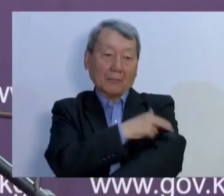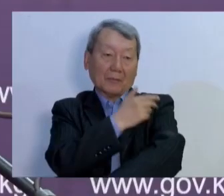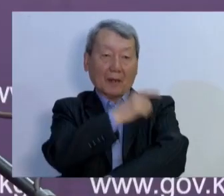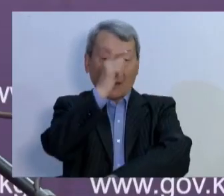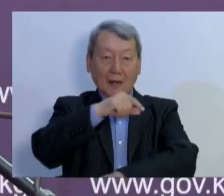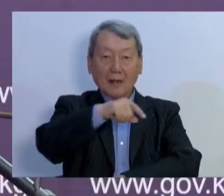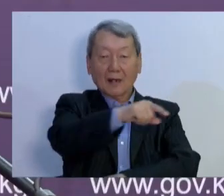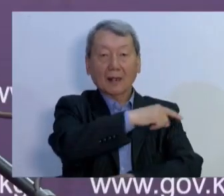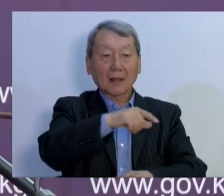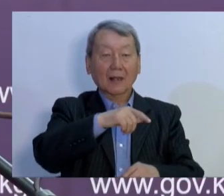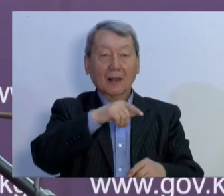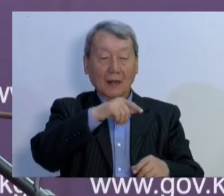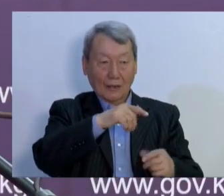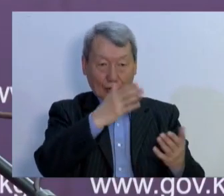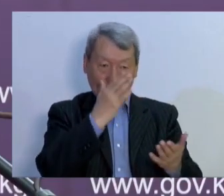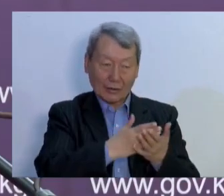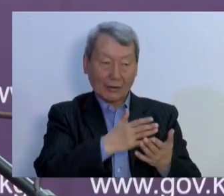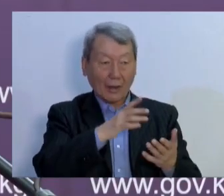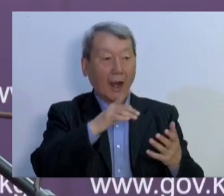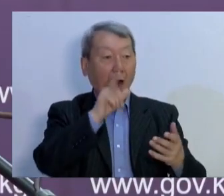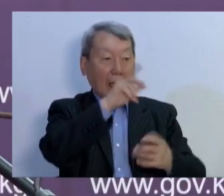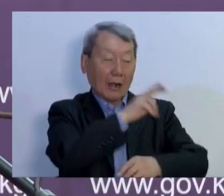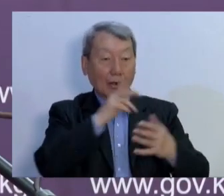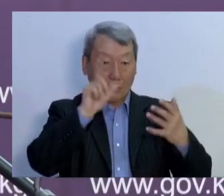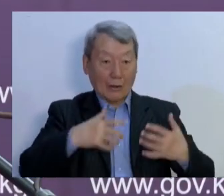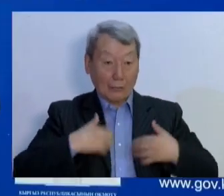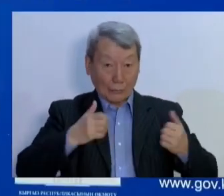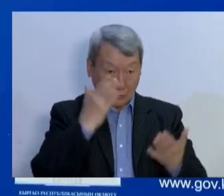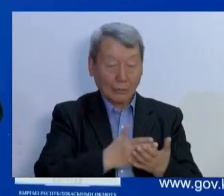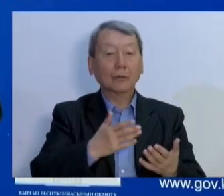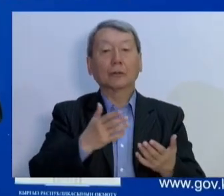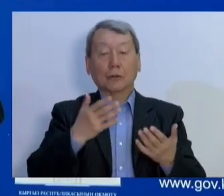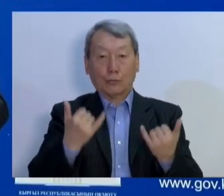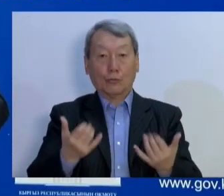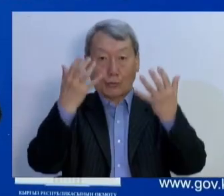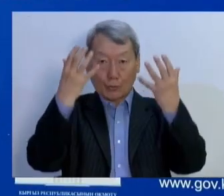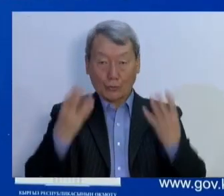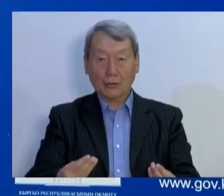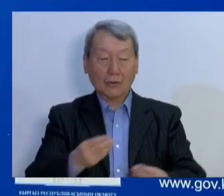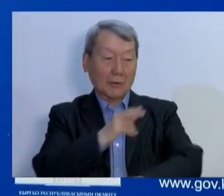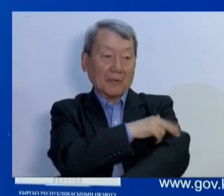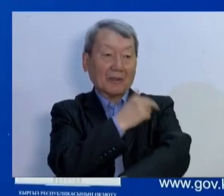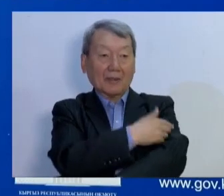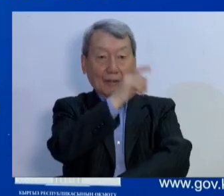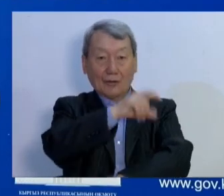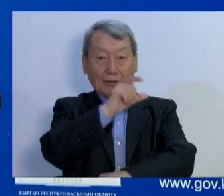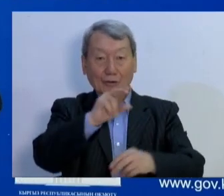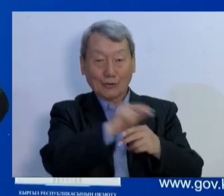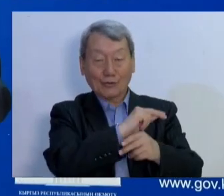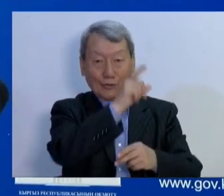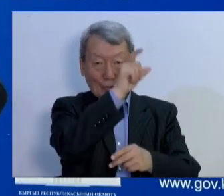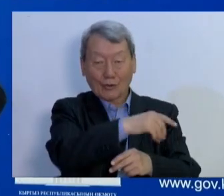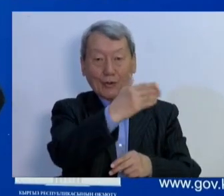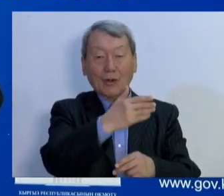кызматкерлердин арасынан дагы сакайып чыккандар, айыккандар барбы? Бүгүнкү күндө ушул медициналык